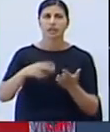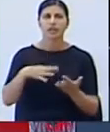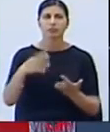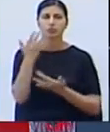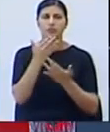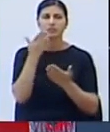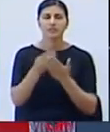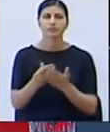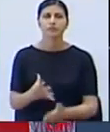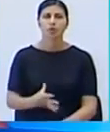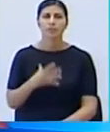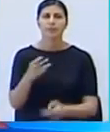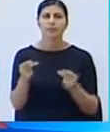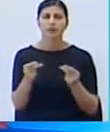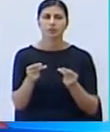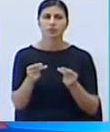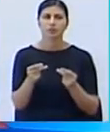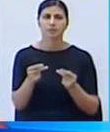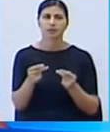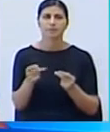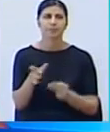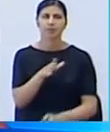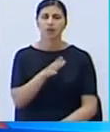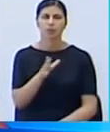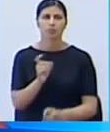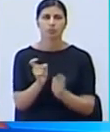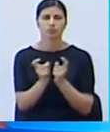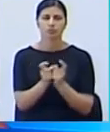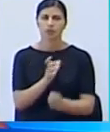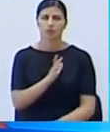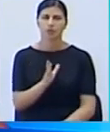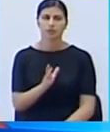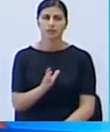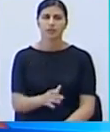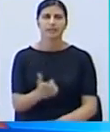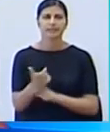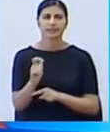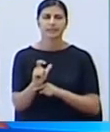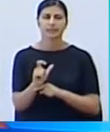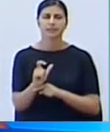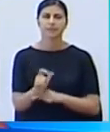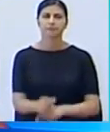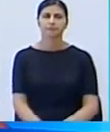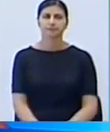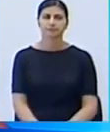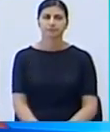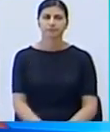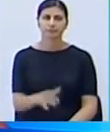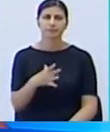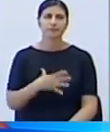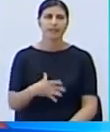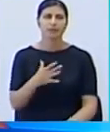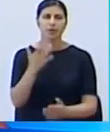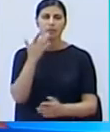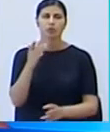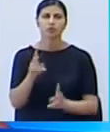თავის ყოფილ პარტნიორებთან არ მოსვლია კონფლიქტი, რაც ძალიან ესეთი პოლიკართული